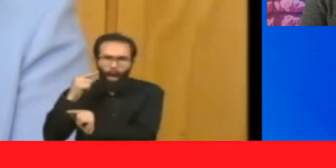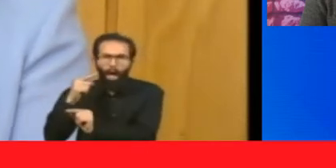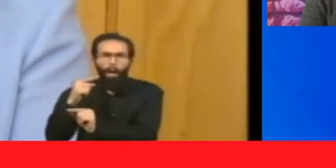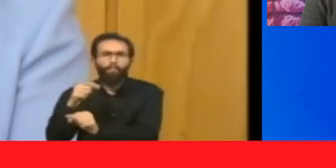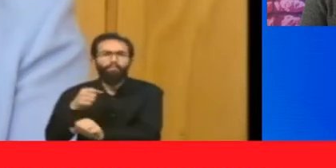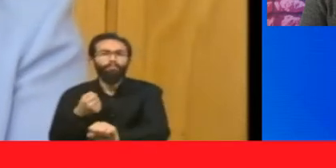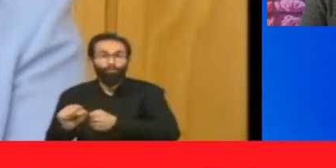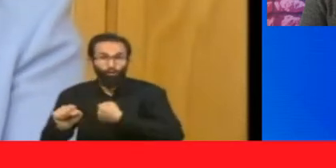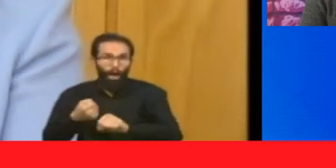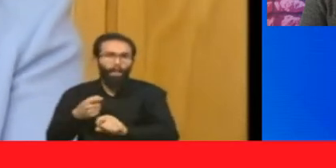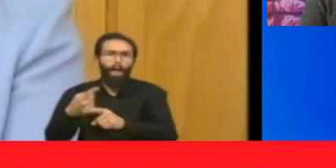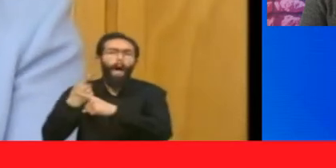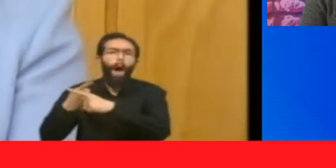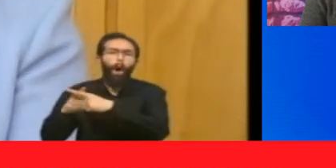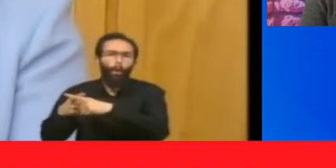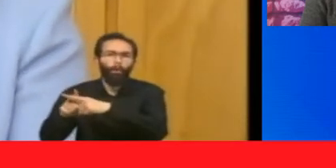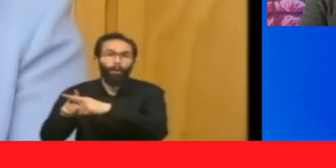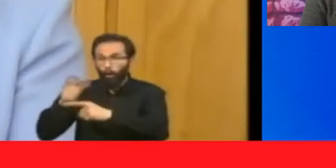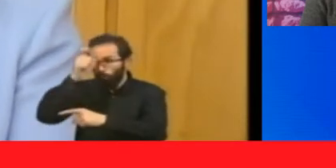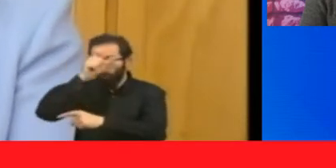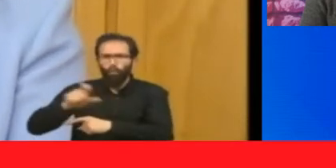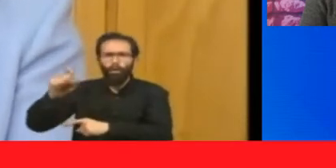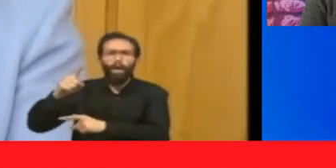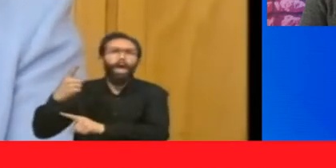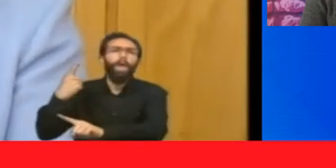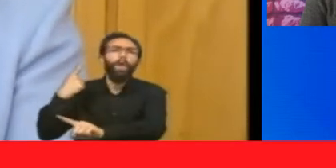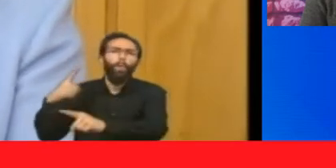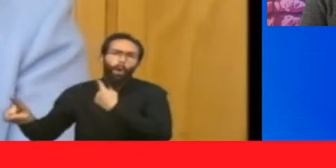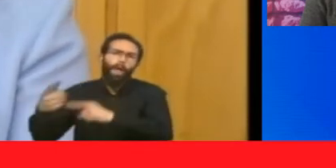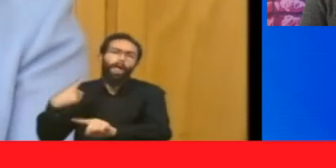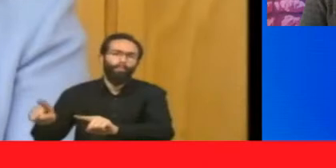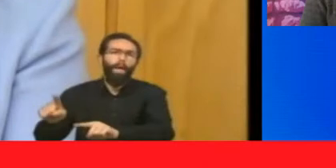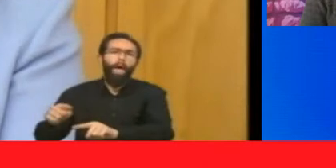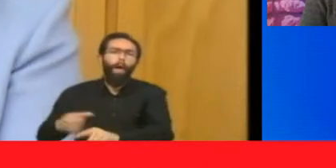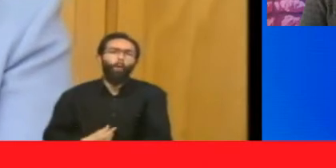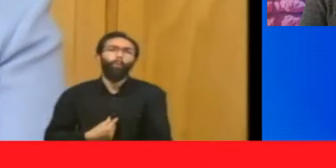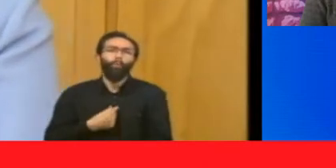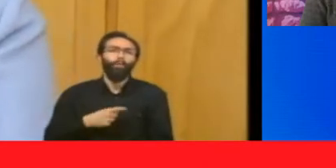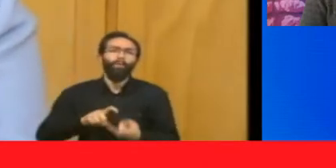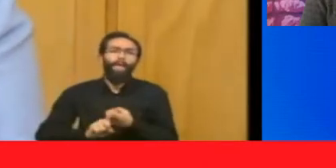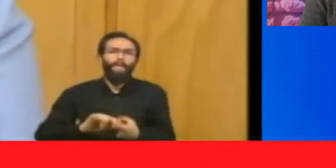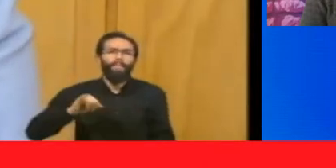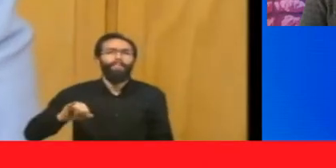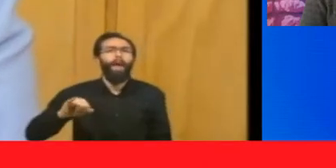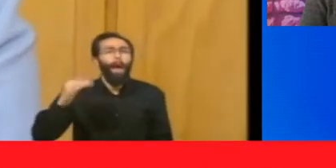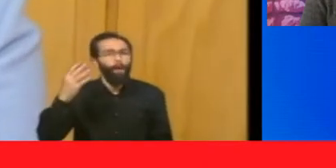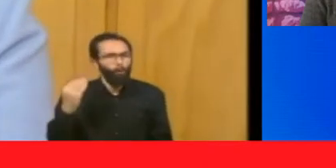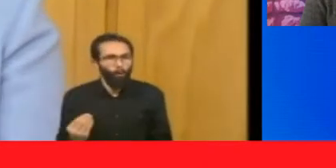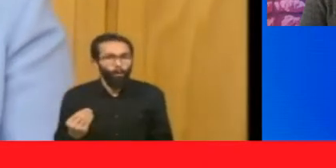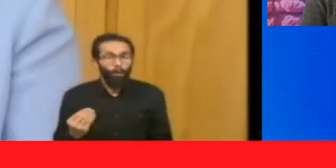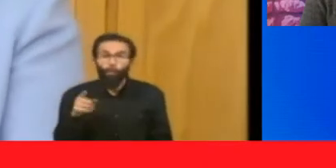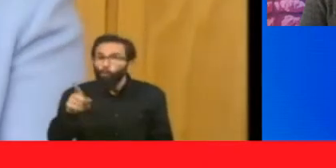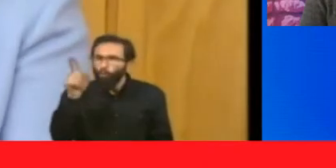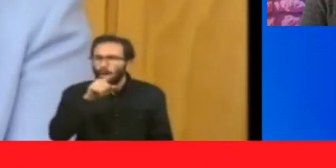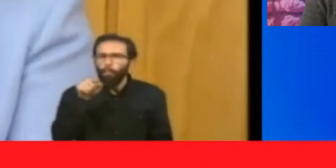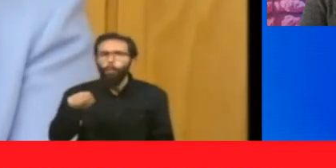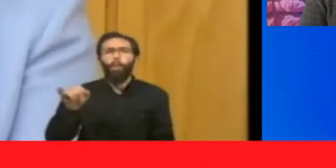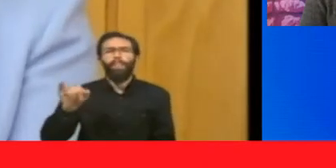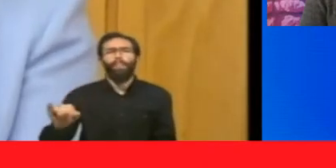Ülkeyi birlikte yönetme umudu ve iddiasıdır. Bu iddiamızı mutlaka ama